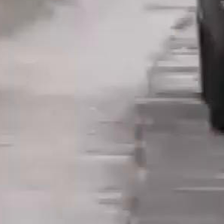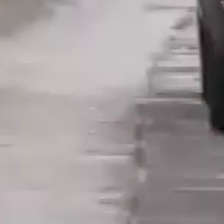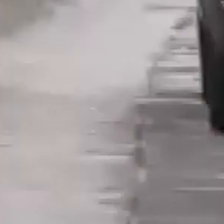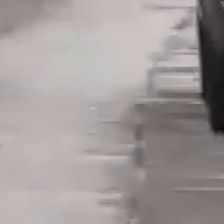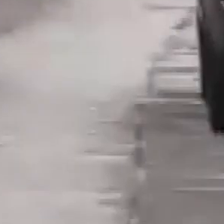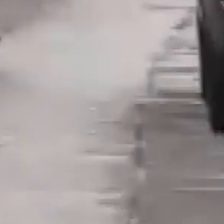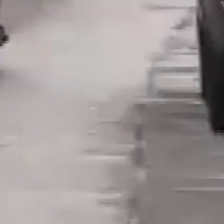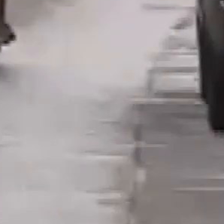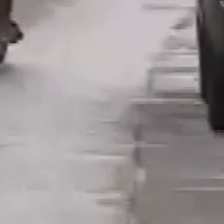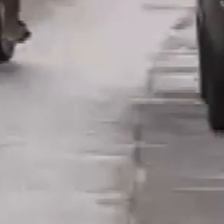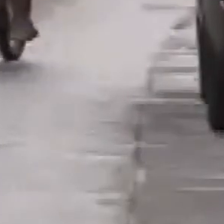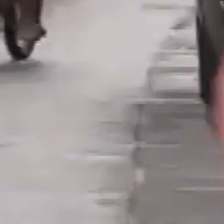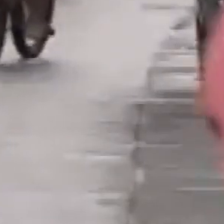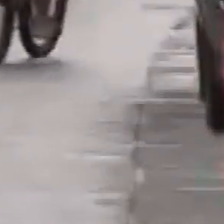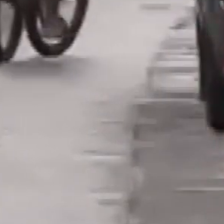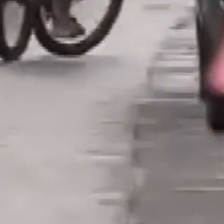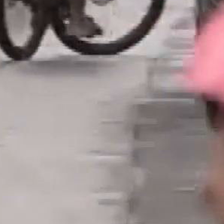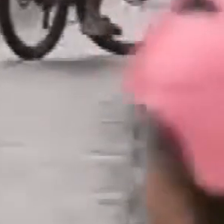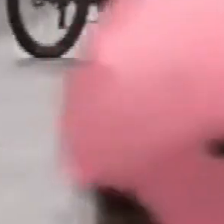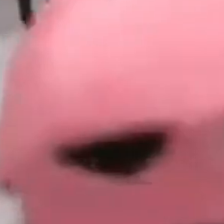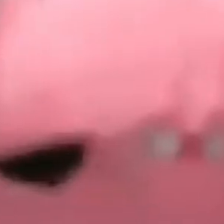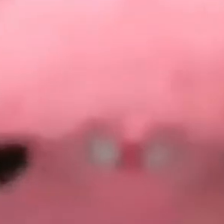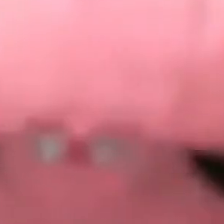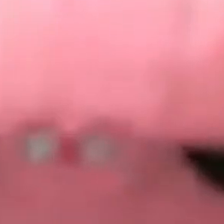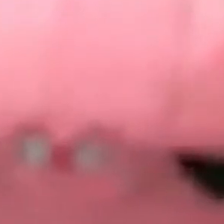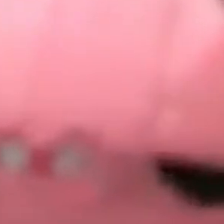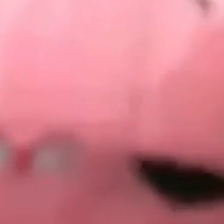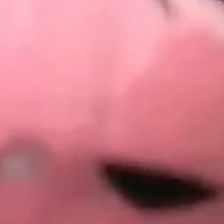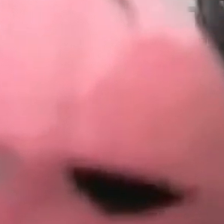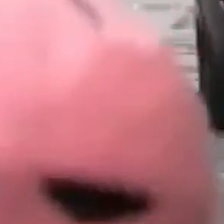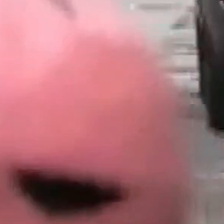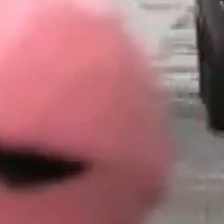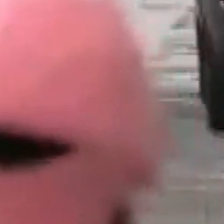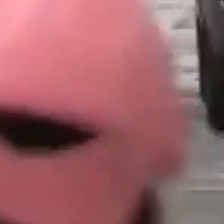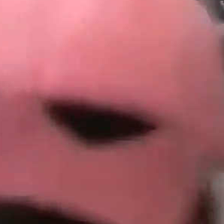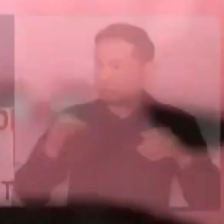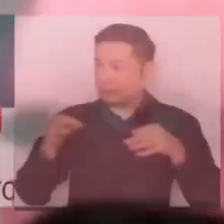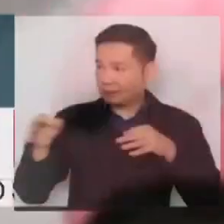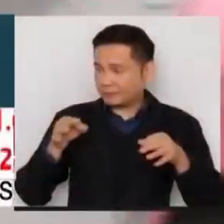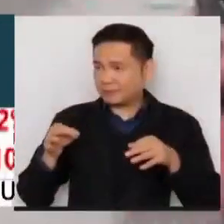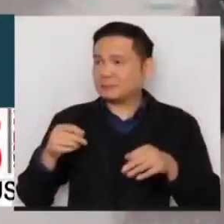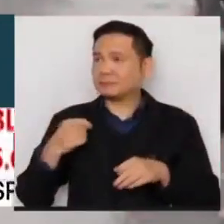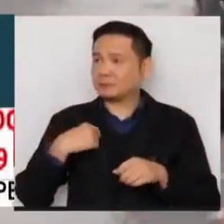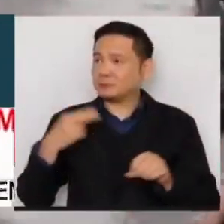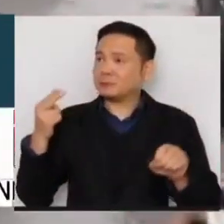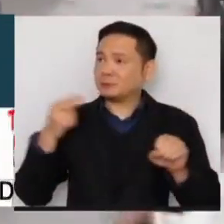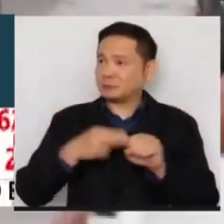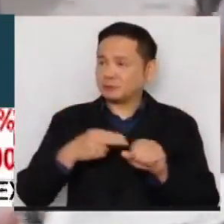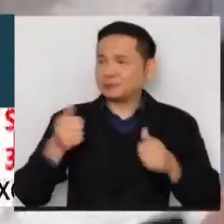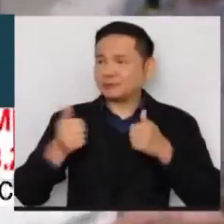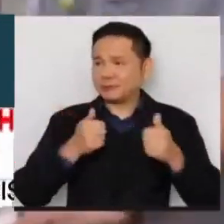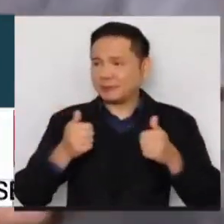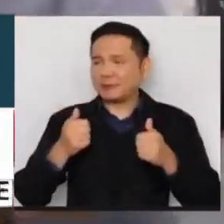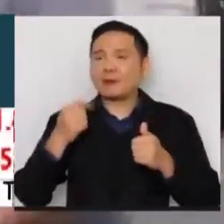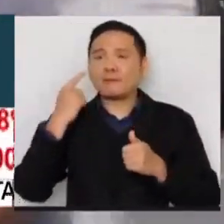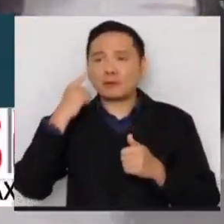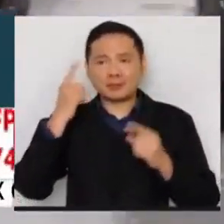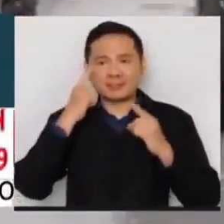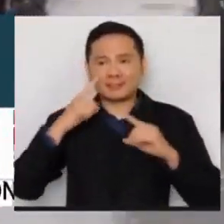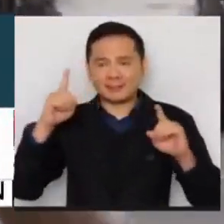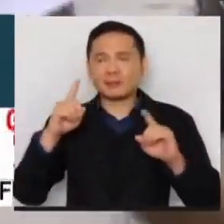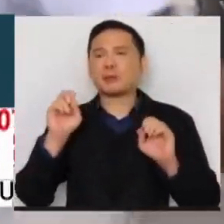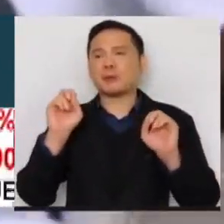Kaya naman po tayo tumatakbo is to do well, di ba? At sinasabi ko nga, balik tayo natin yung